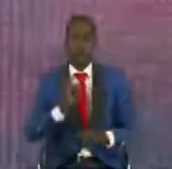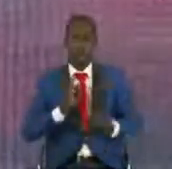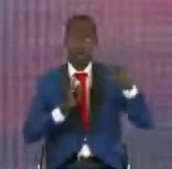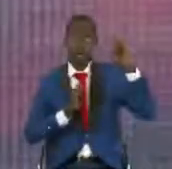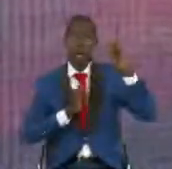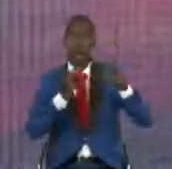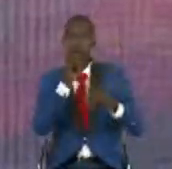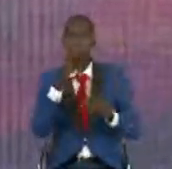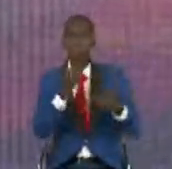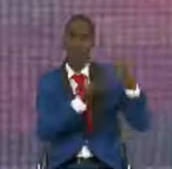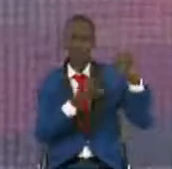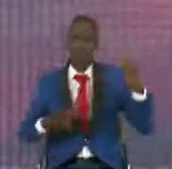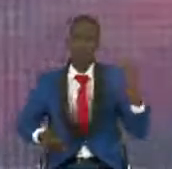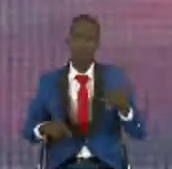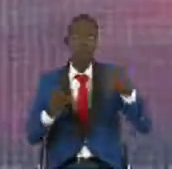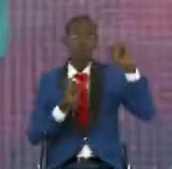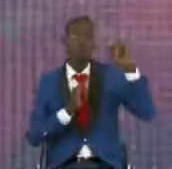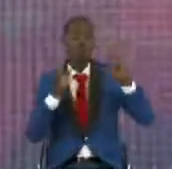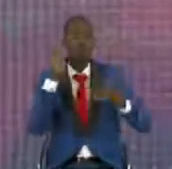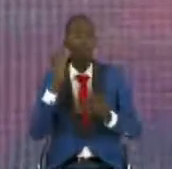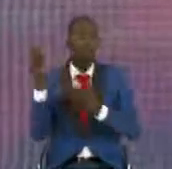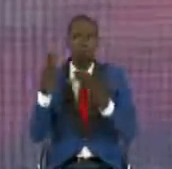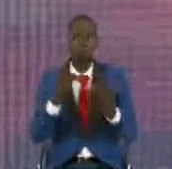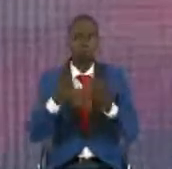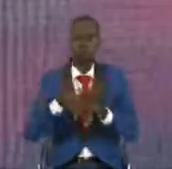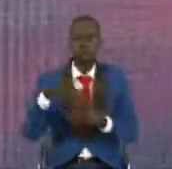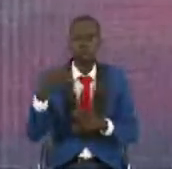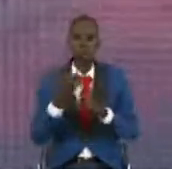Exode 6, verset 6.